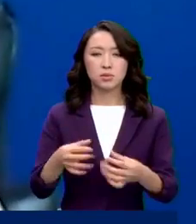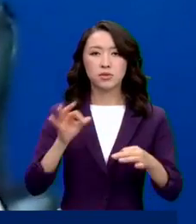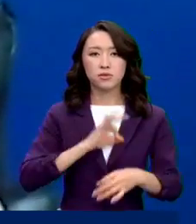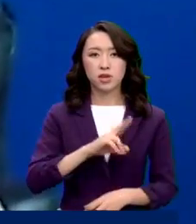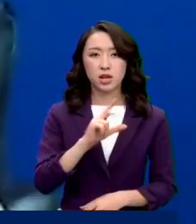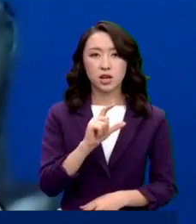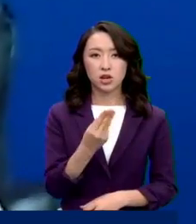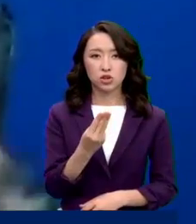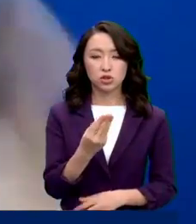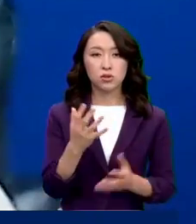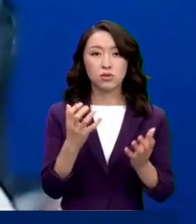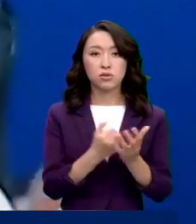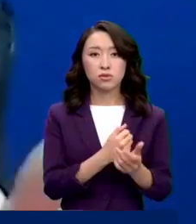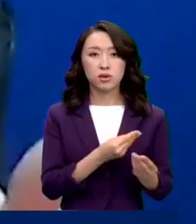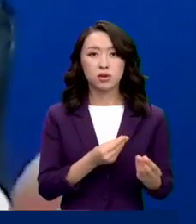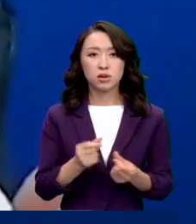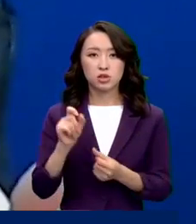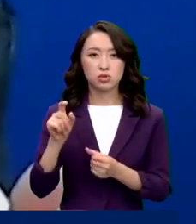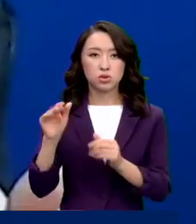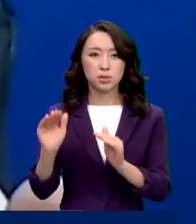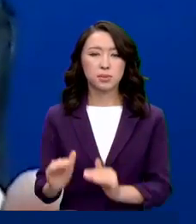что выливается в то, что золото падает.